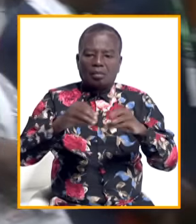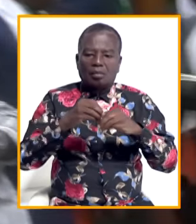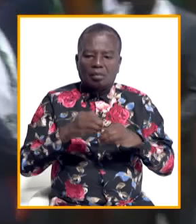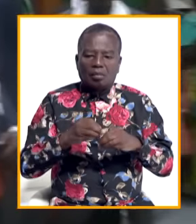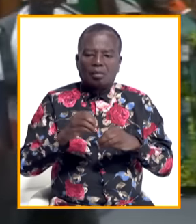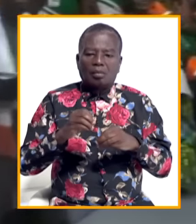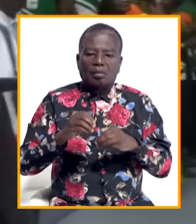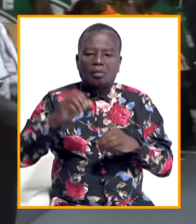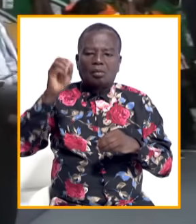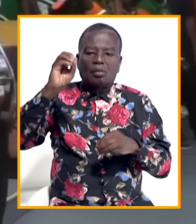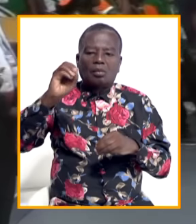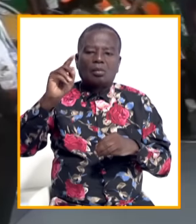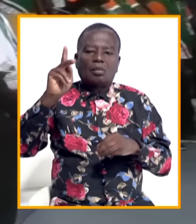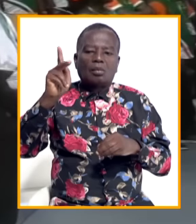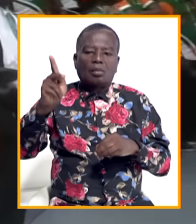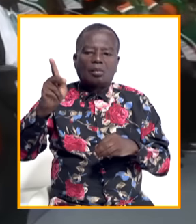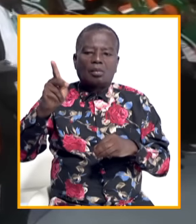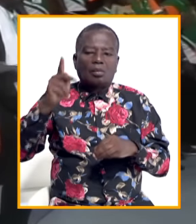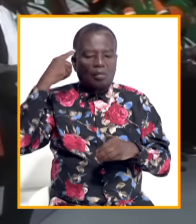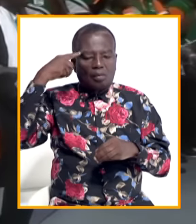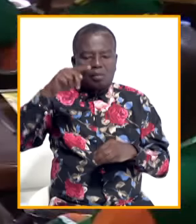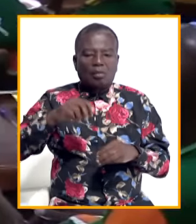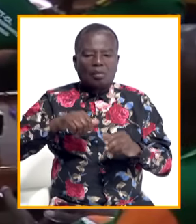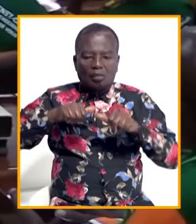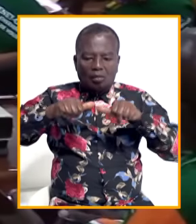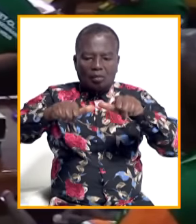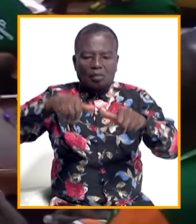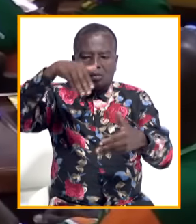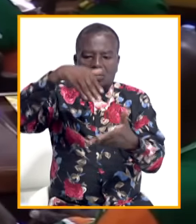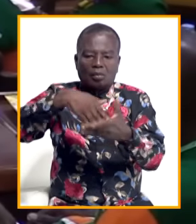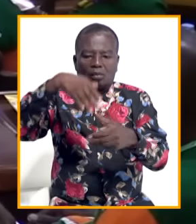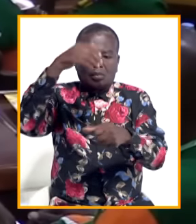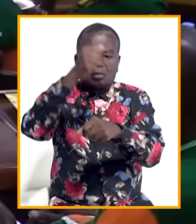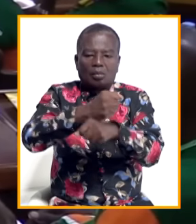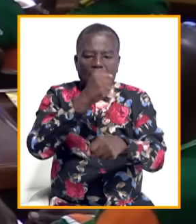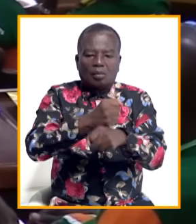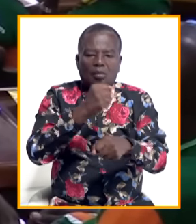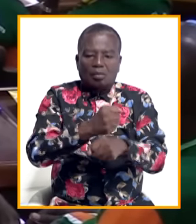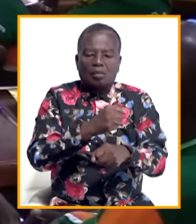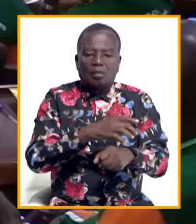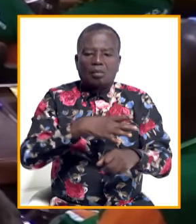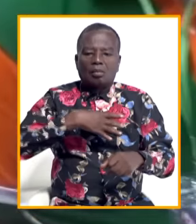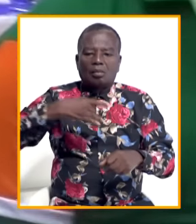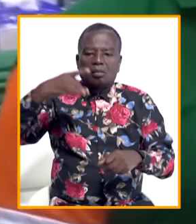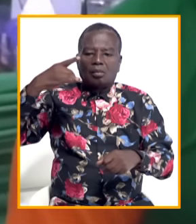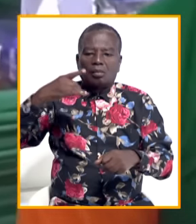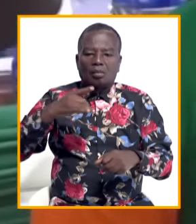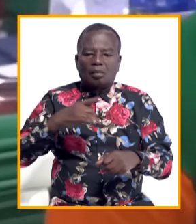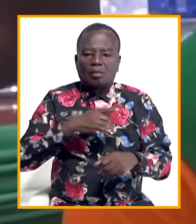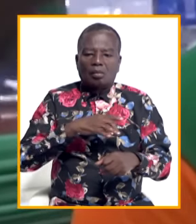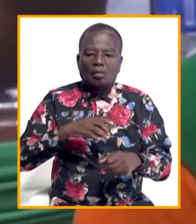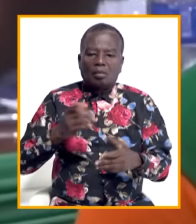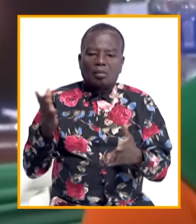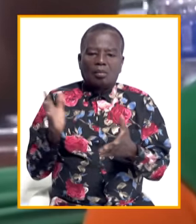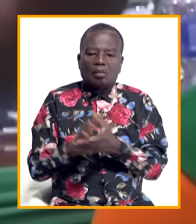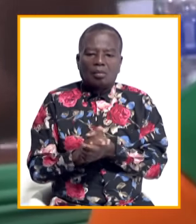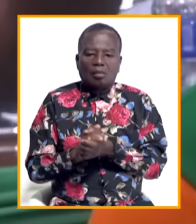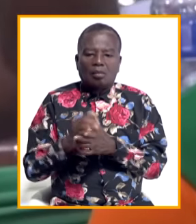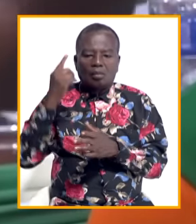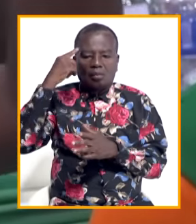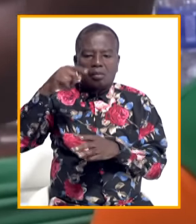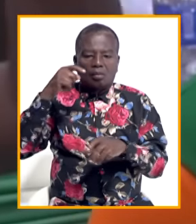des 116 délégués réunis en assemblée générale mixte à Yamoussoukro. Les délégués les reconduisent également pour un